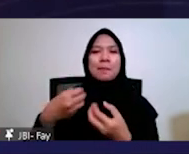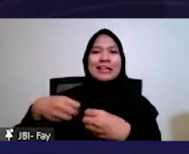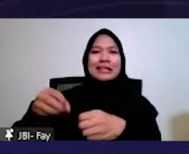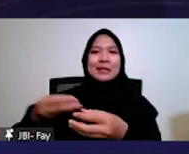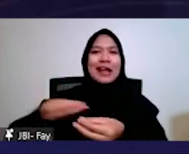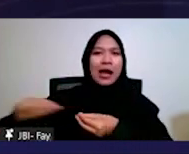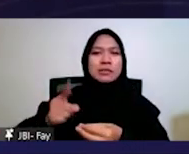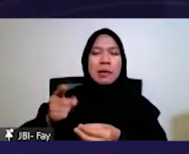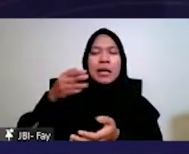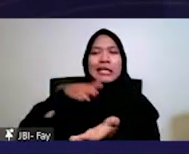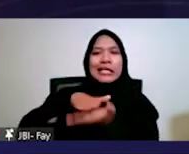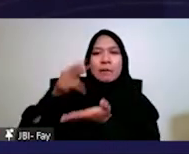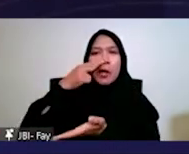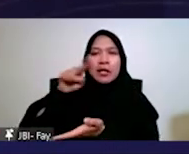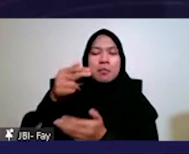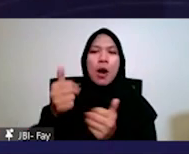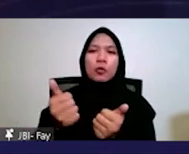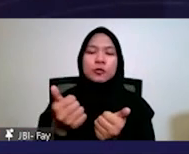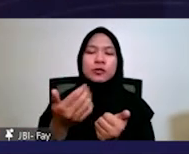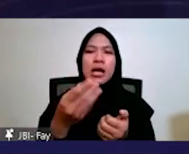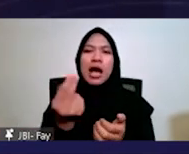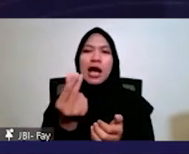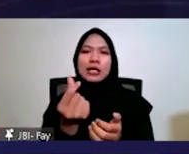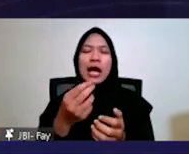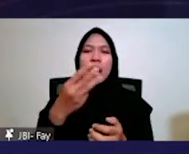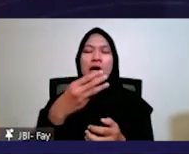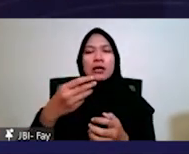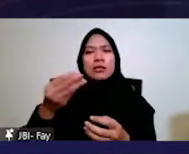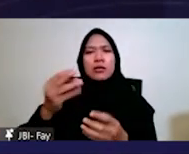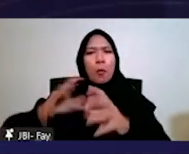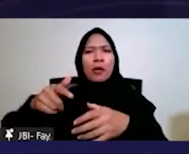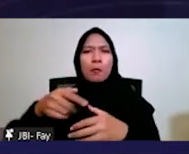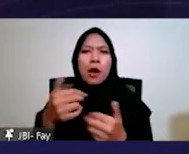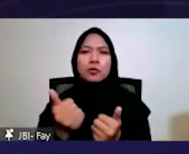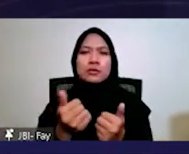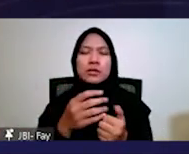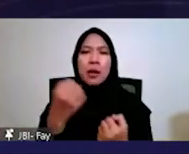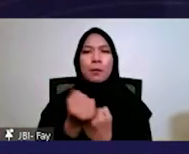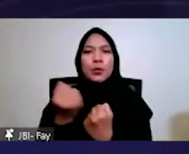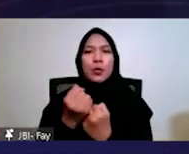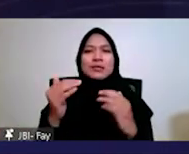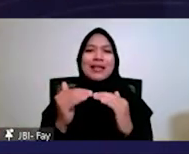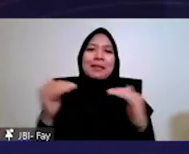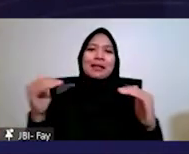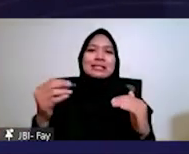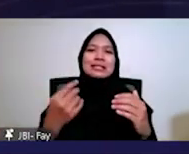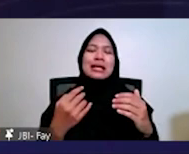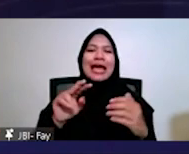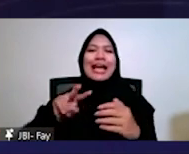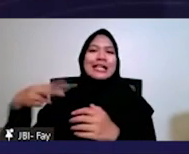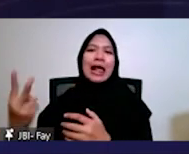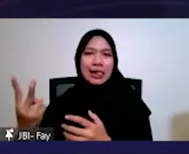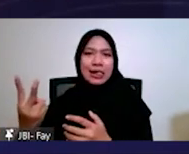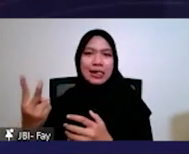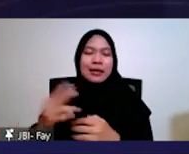kita bagus harga komoditas Global bagus dan itu mendukung stabilitas eksternal nilai